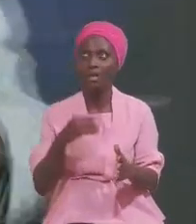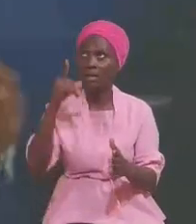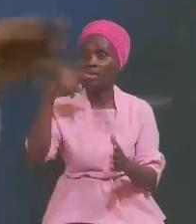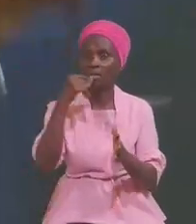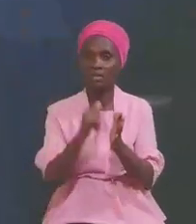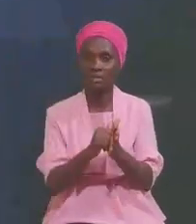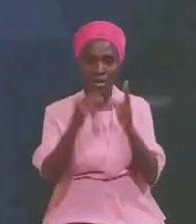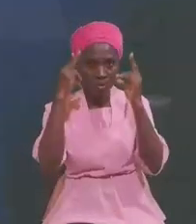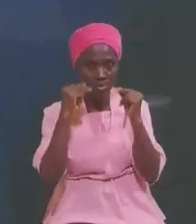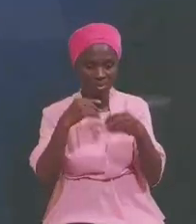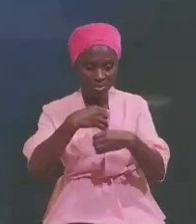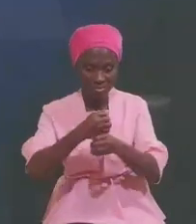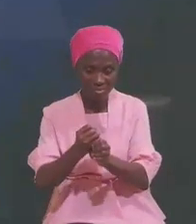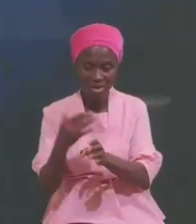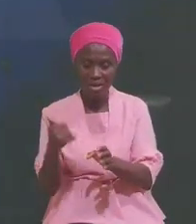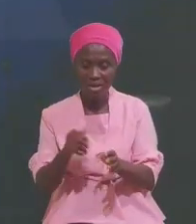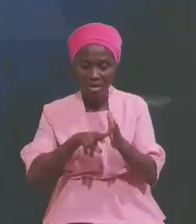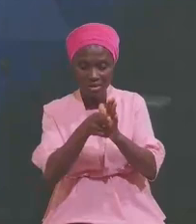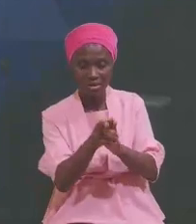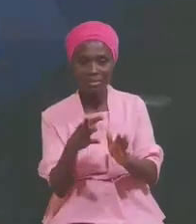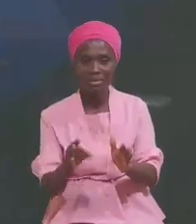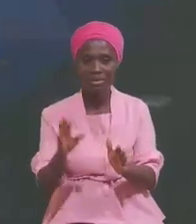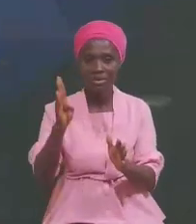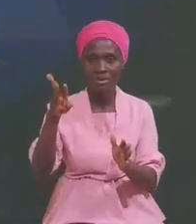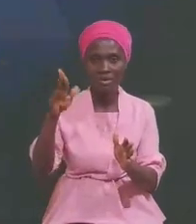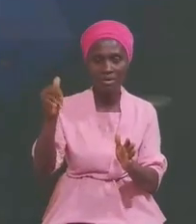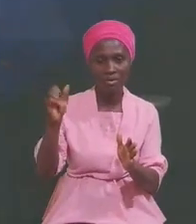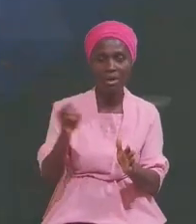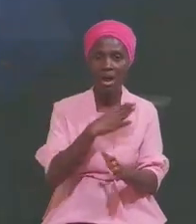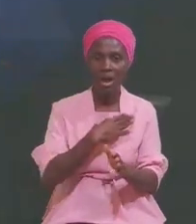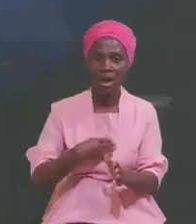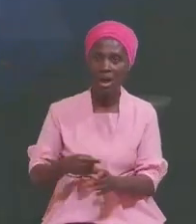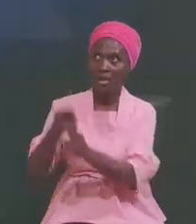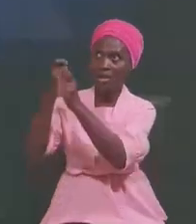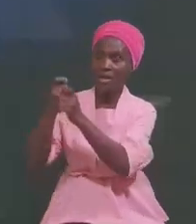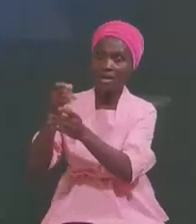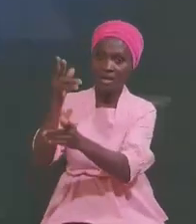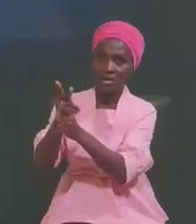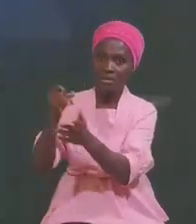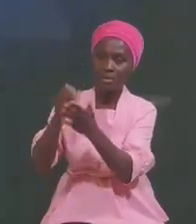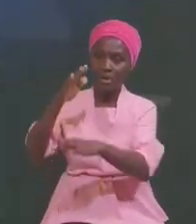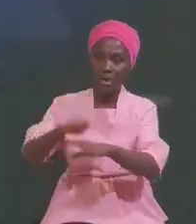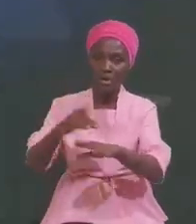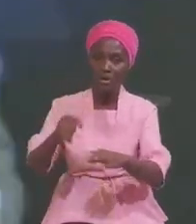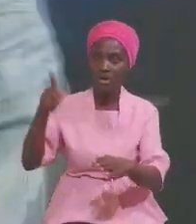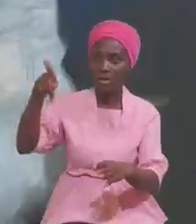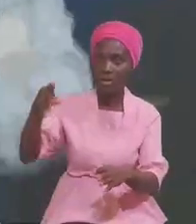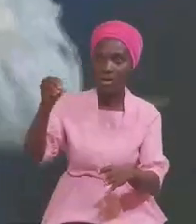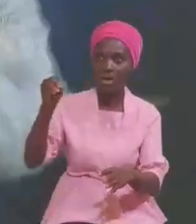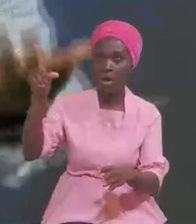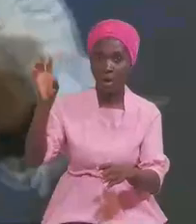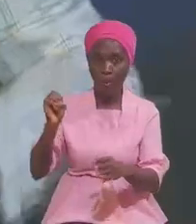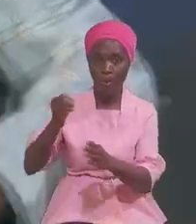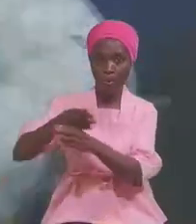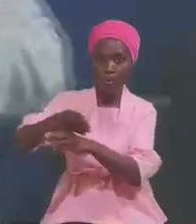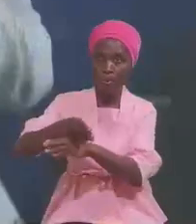que de faire un serpent d'airain et le placer sur une perche. Et